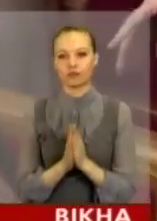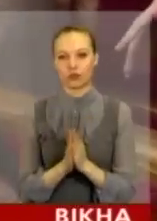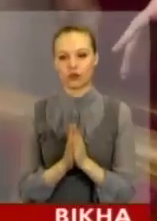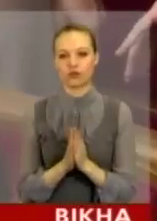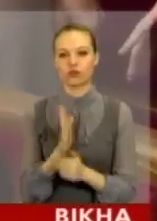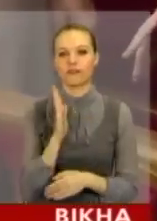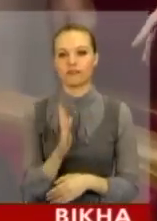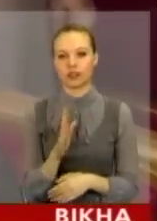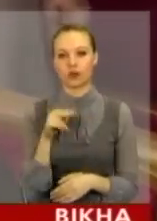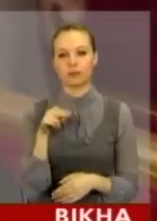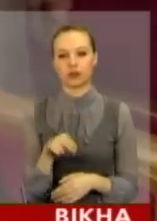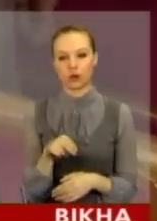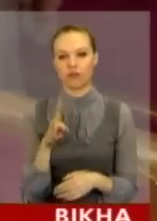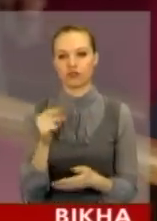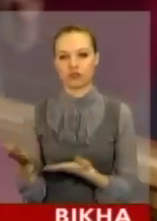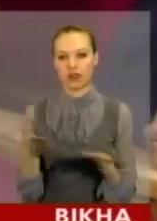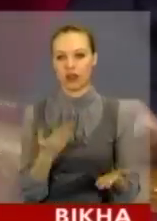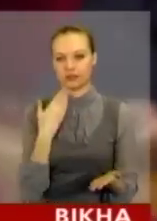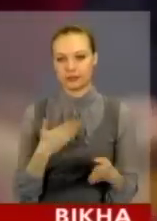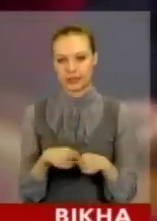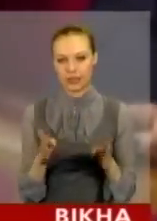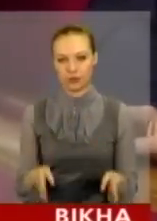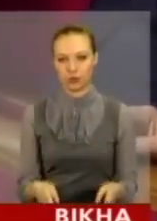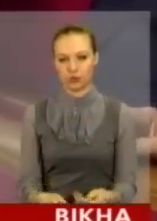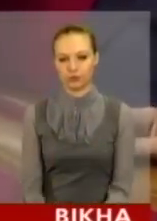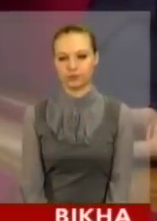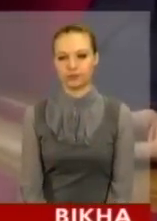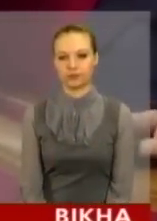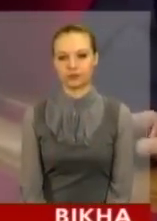Я прошу Віктор Петрович на трибуну.